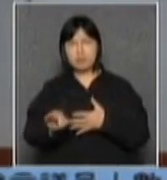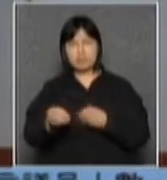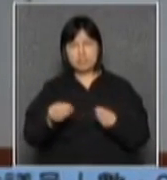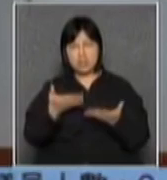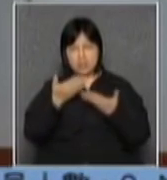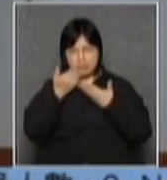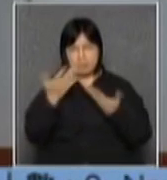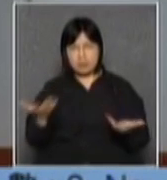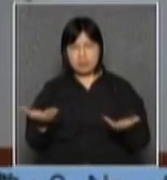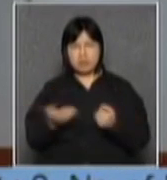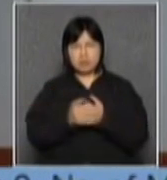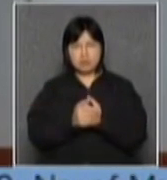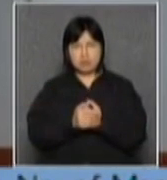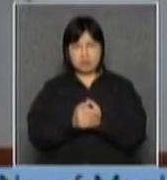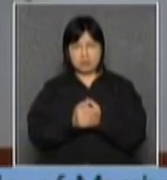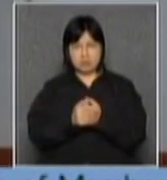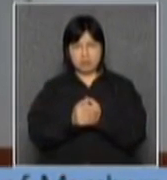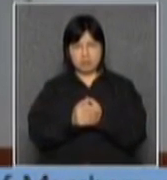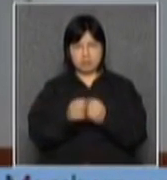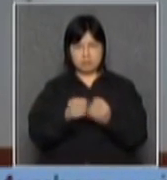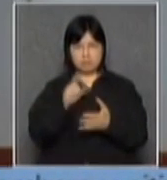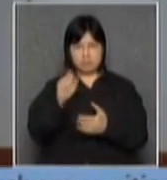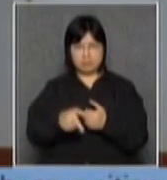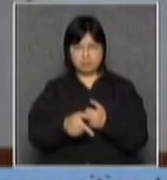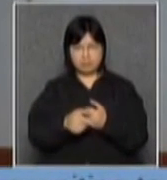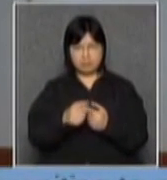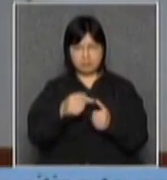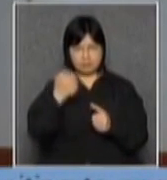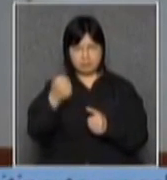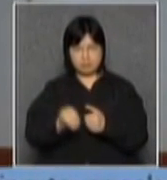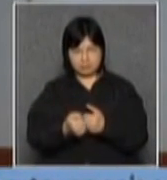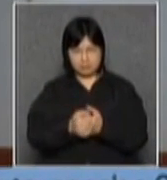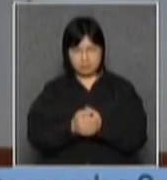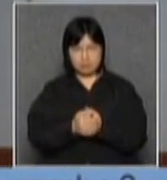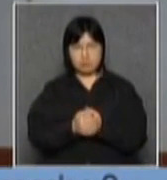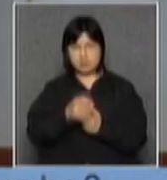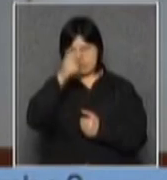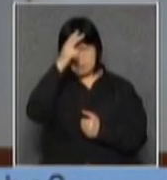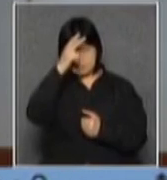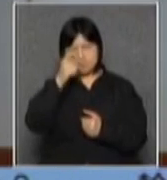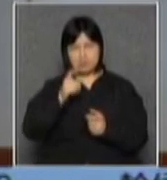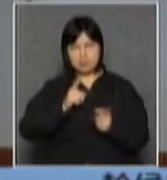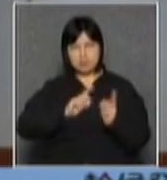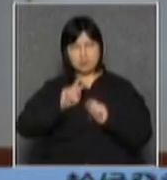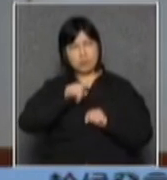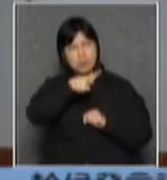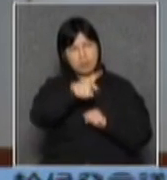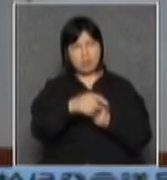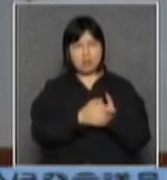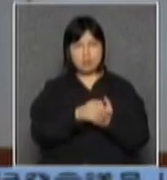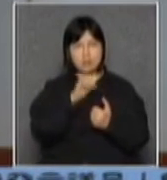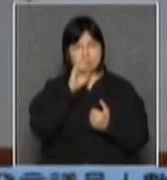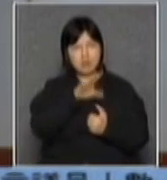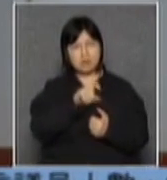噶啦。呢樣嘢係唔會發生㗎嘛，主席。政府隨時嚟揾你老人家，話有一啲